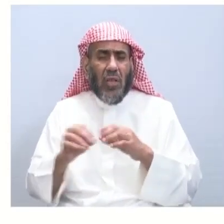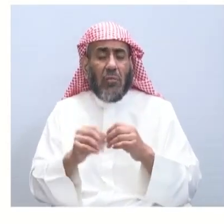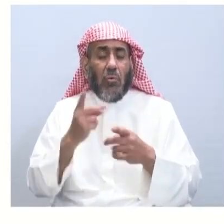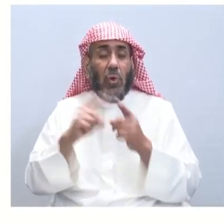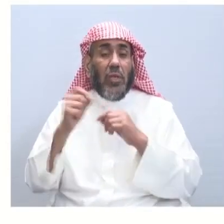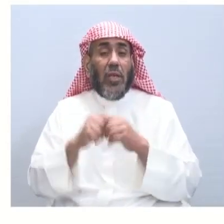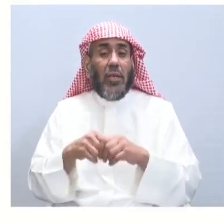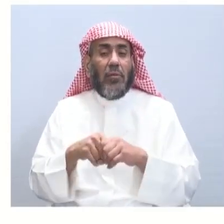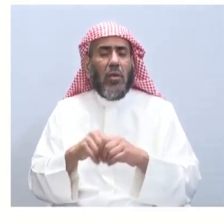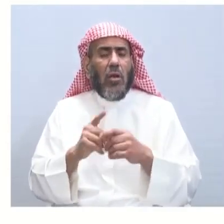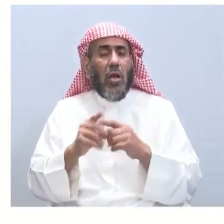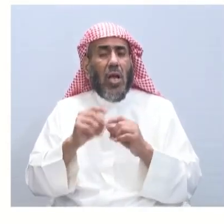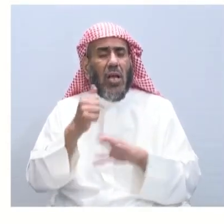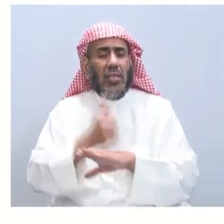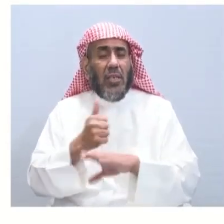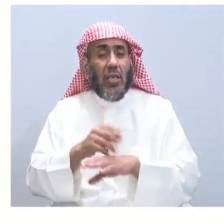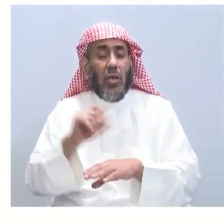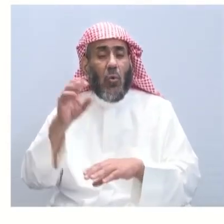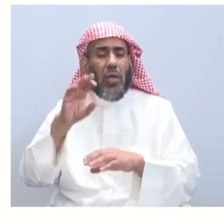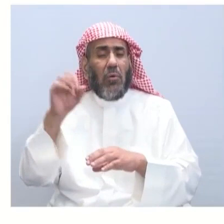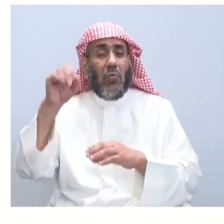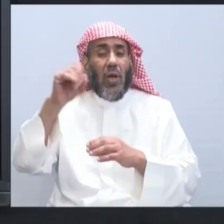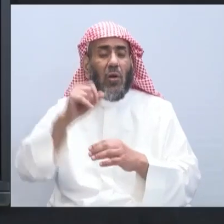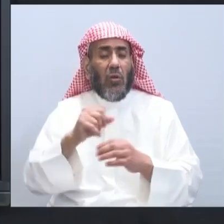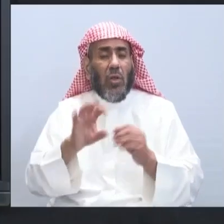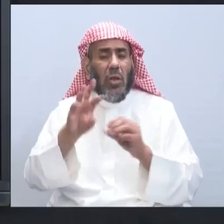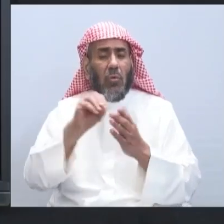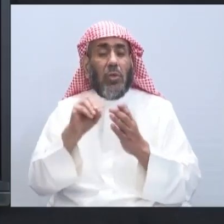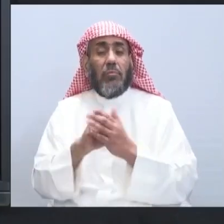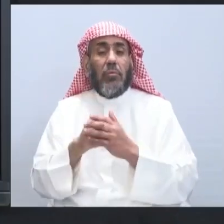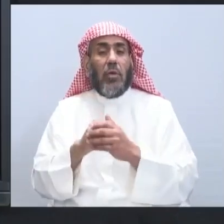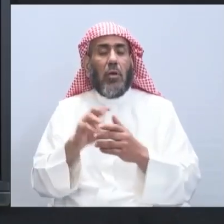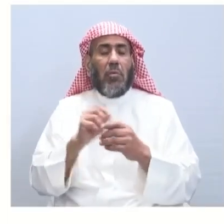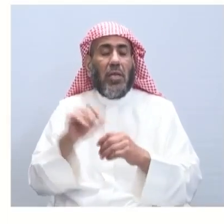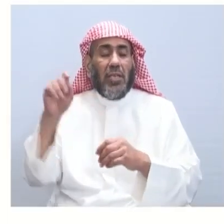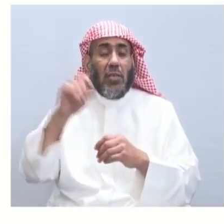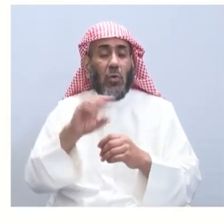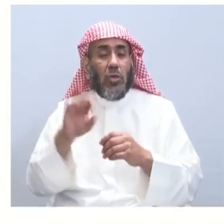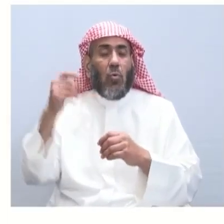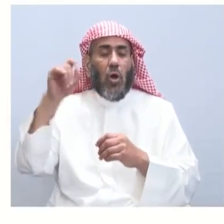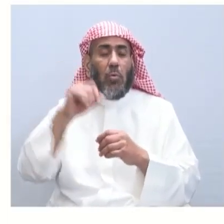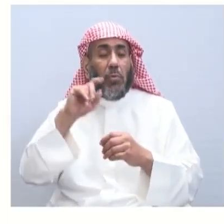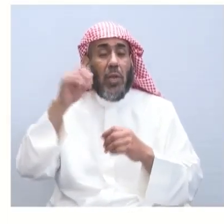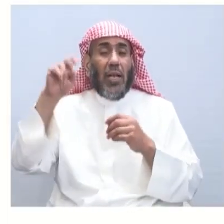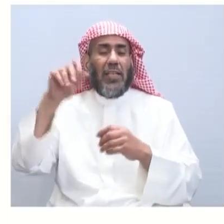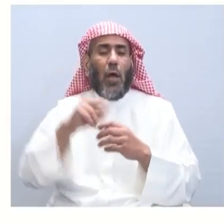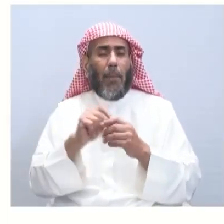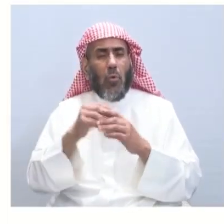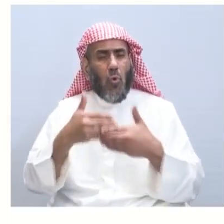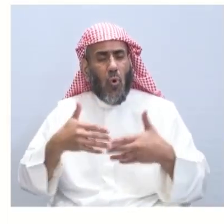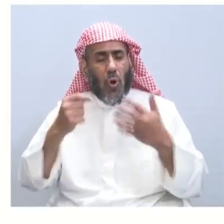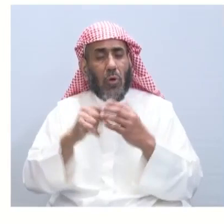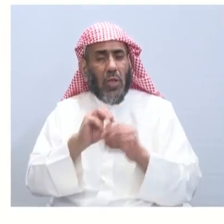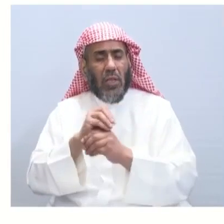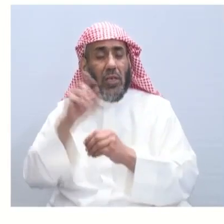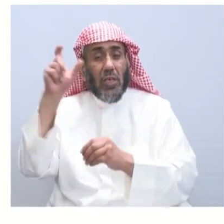التاريخيه بالاحداث التاريخيه اساسيه كروايات معروفه الارن اوط هذا نموذج منها سيد قريش وعمر ابن الخطاب يعني